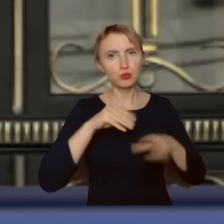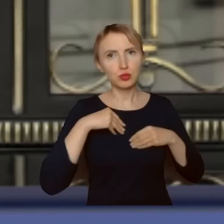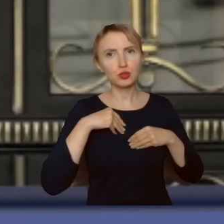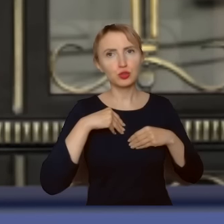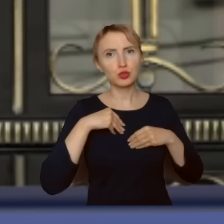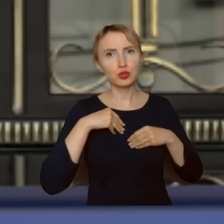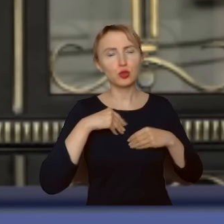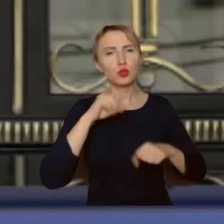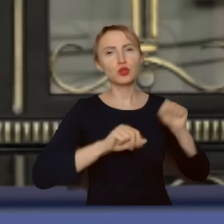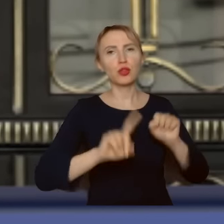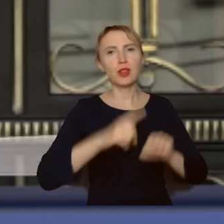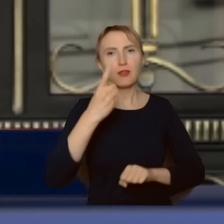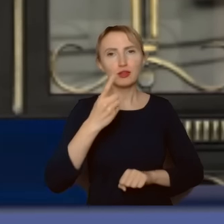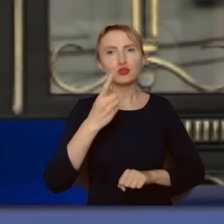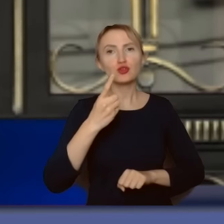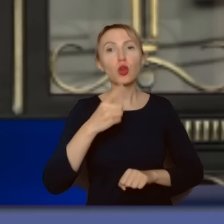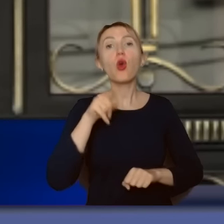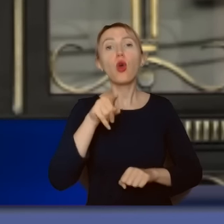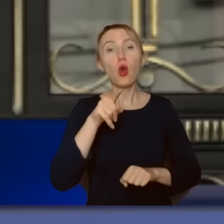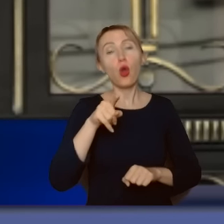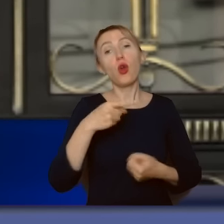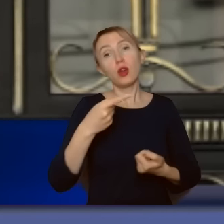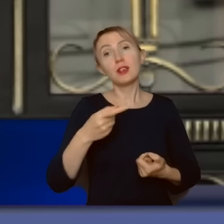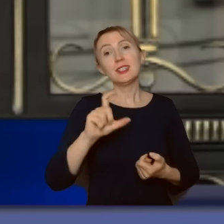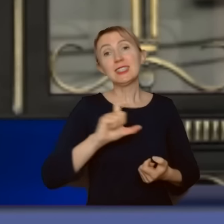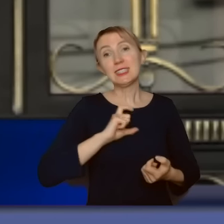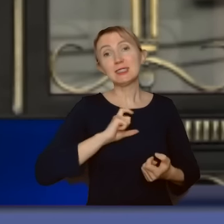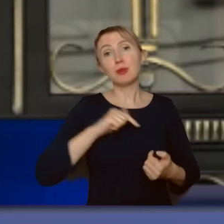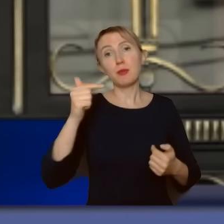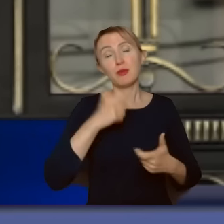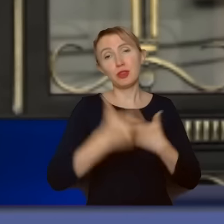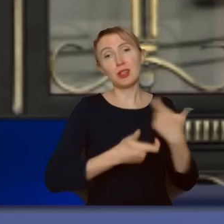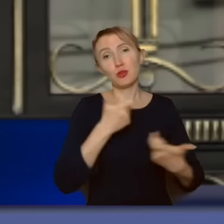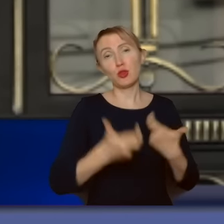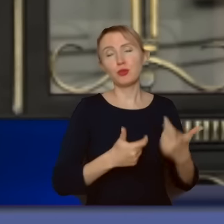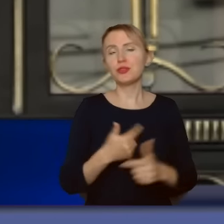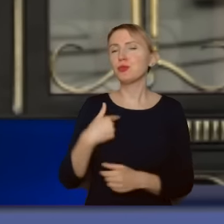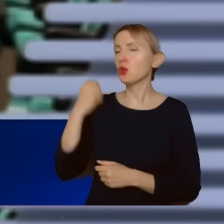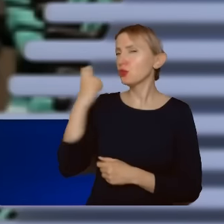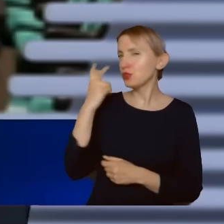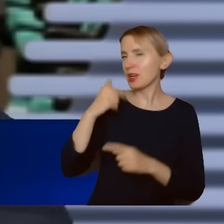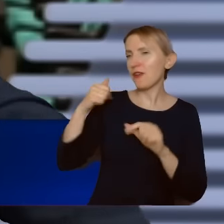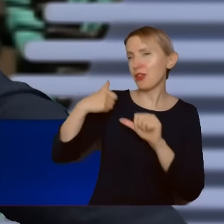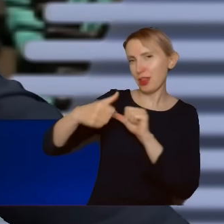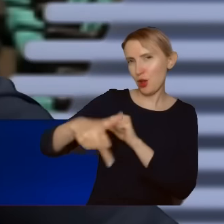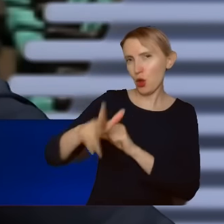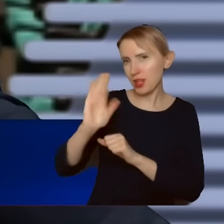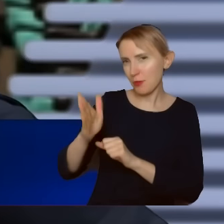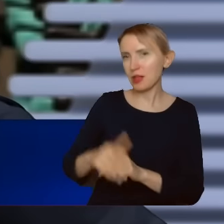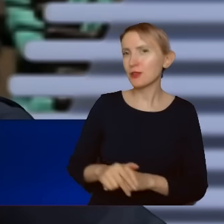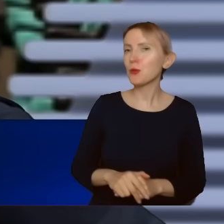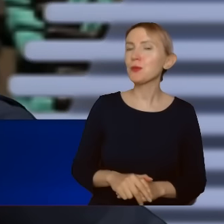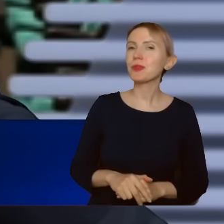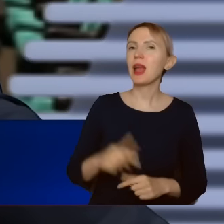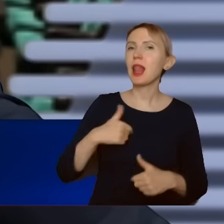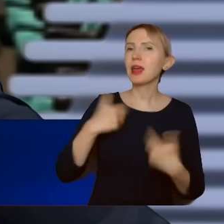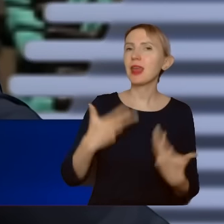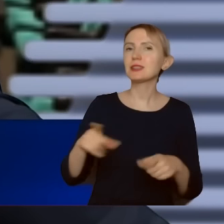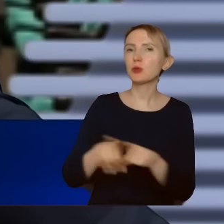Sądu Najwyższego, tej izby, która tymi sprawami powinna się zajmować. No to ciekawe tygodnie przed nami. Bardzo. Natomiast ja też chciałbym wrócić